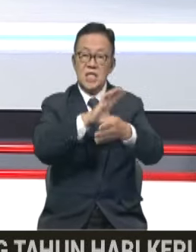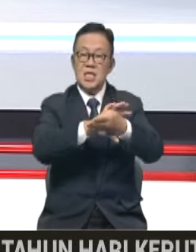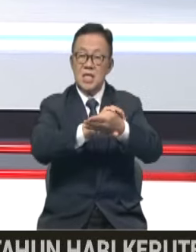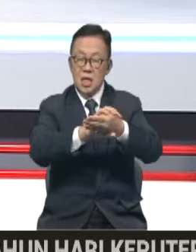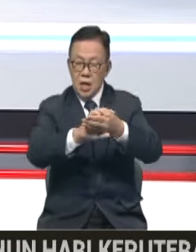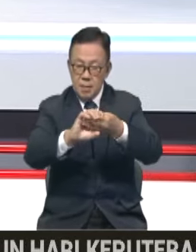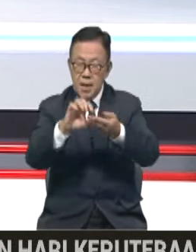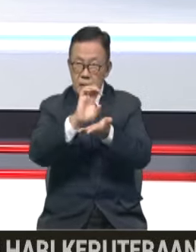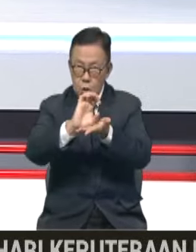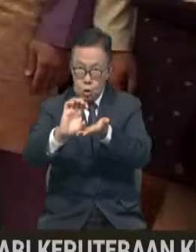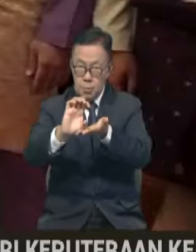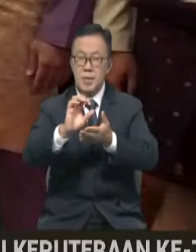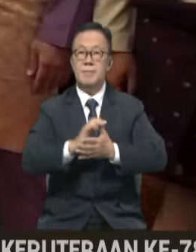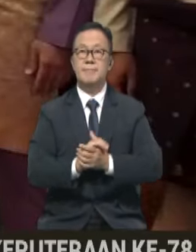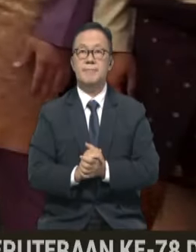dan Ekonomi.